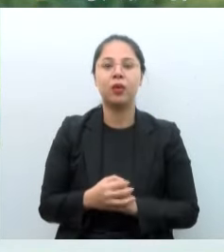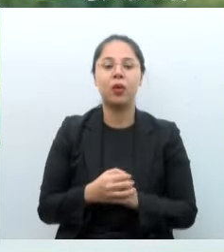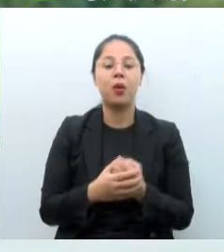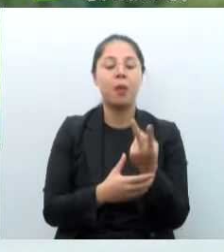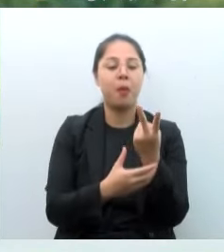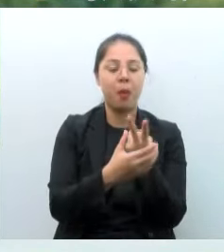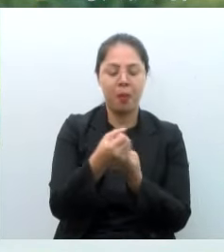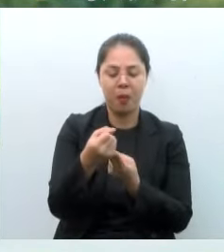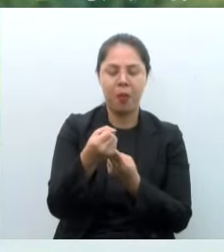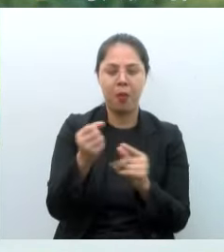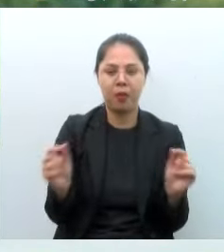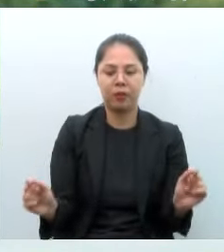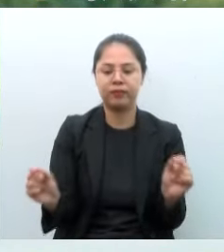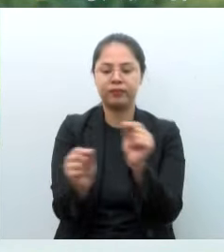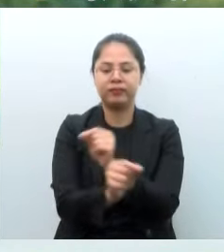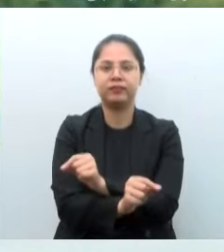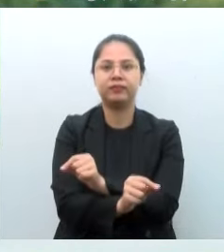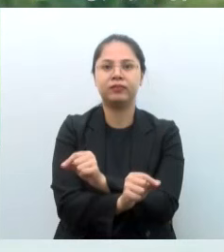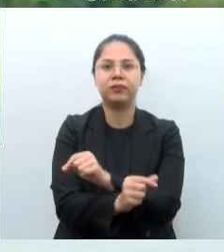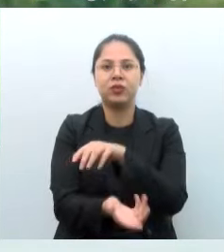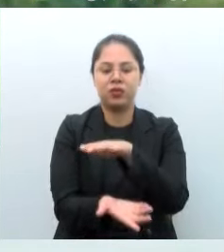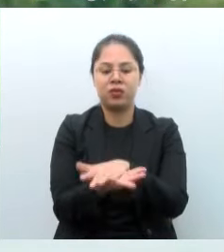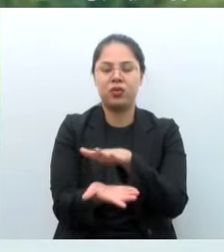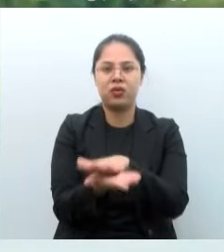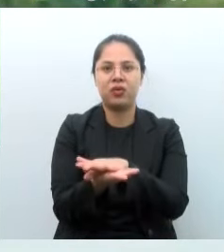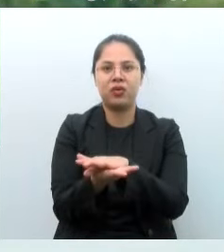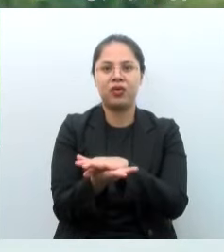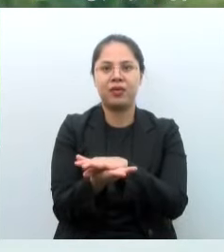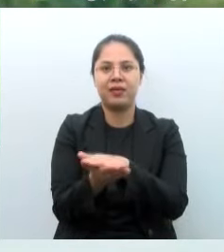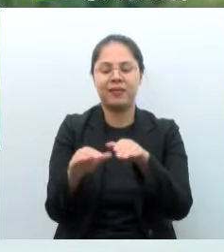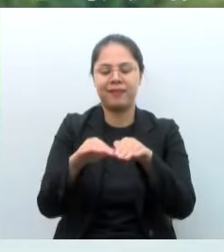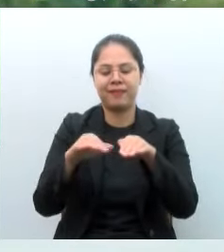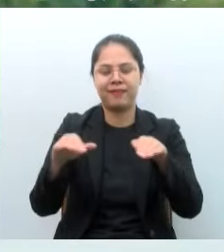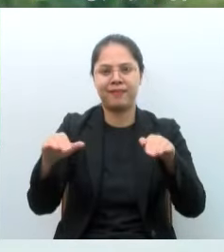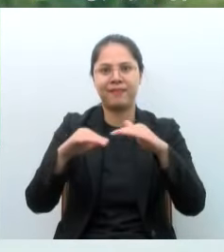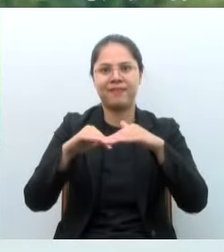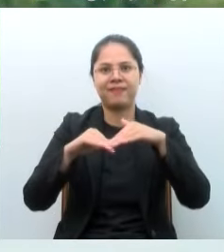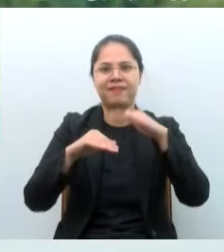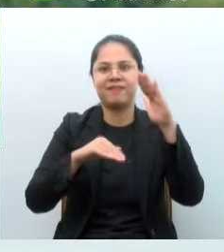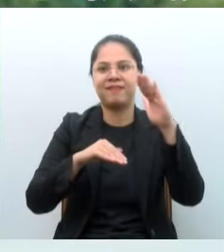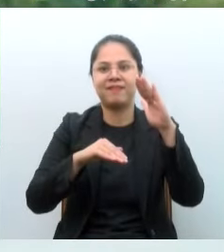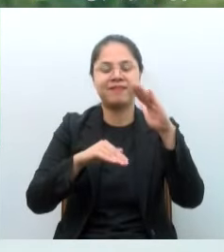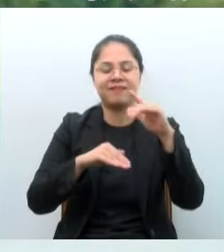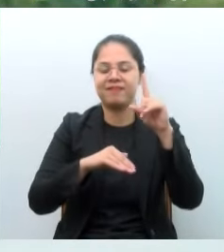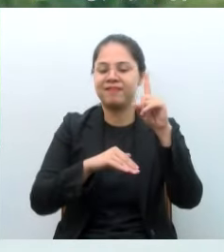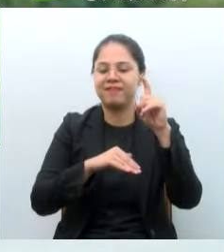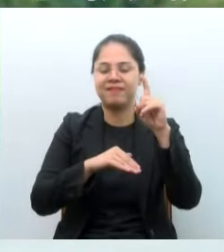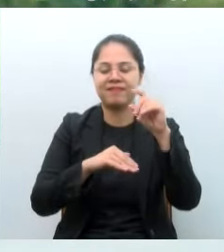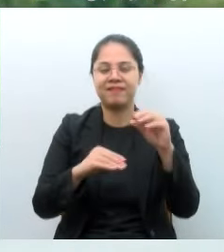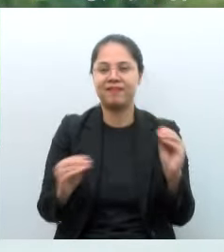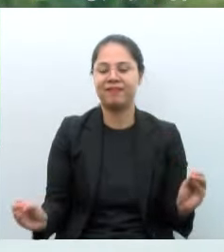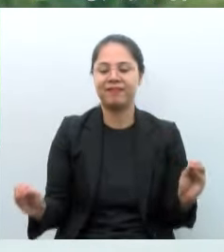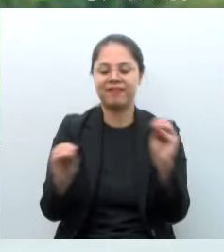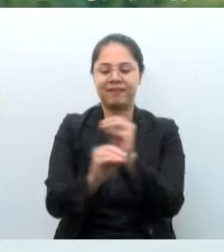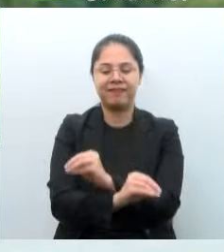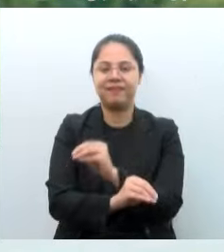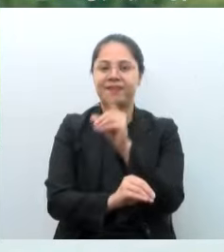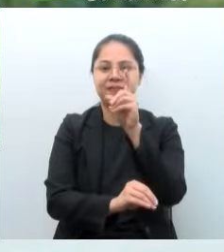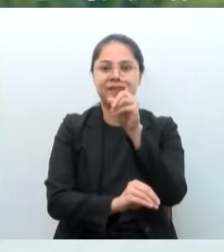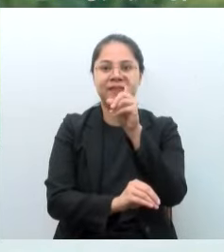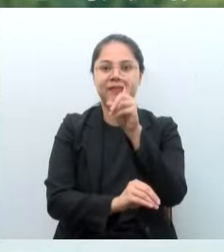แล้วแต่ว่าทั้งสองฝ่ายเป็นโรงเรียนที่เกินเกณฑ์นะครับก็ไม่สามารถที่จะดำเนินการย้ายได้ซึ่งตรงนี้นะครับ